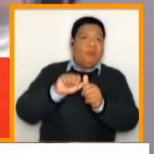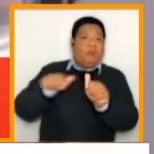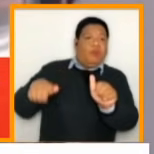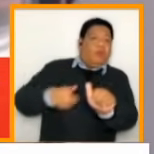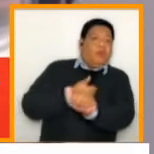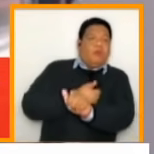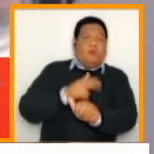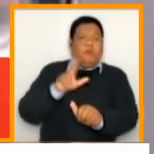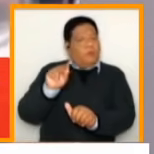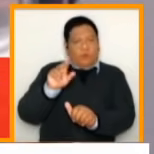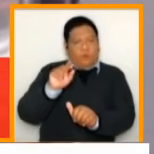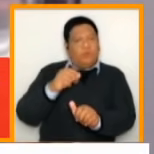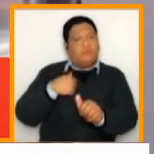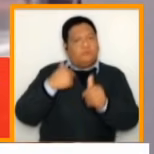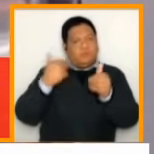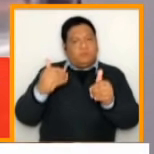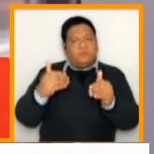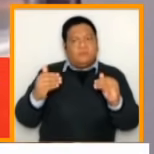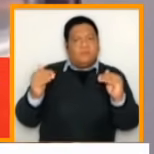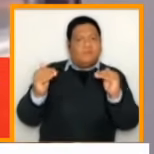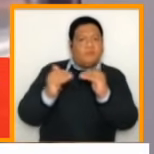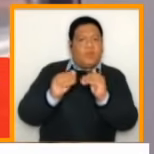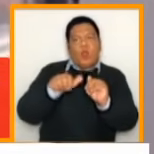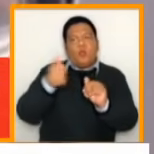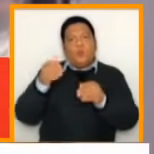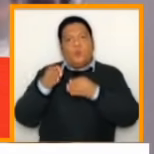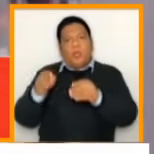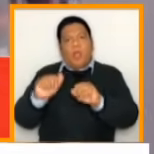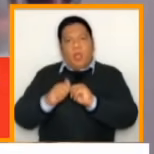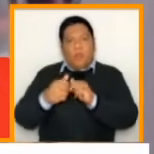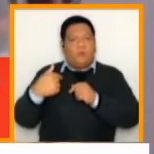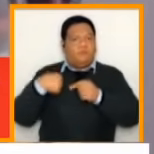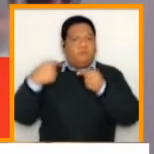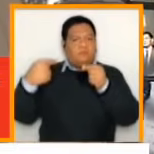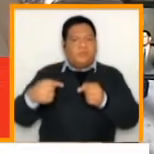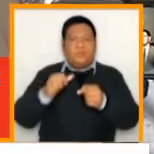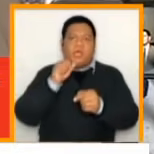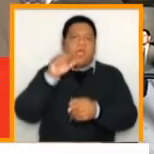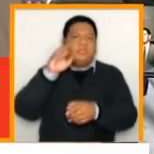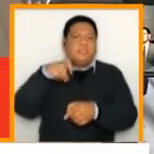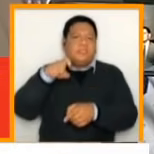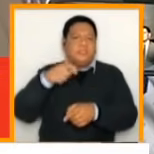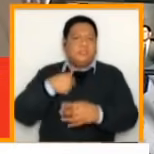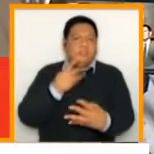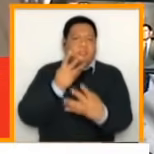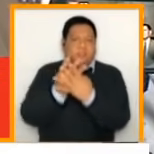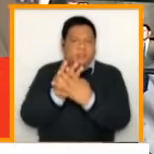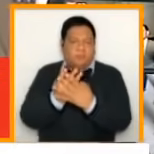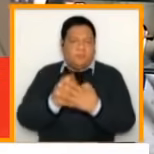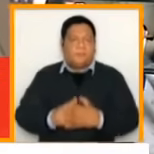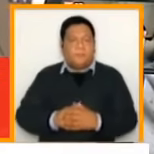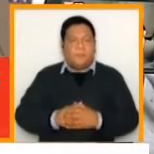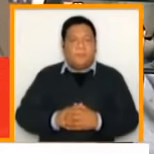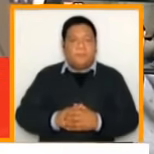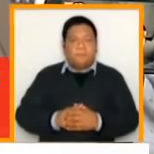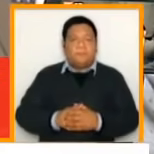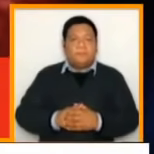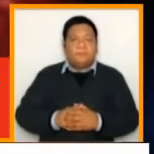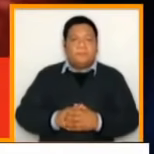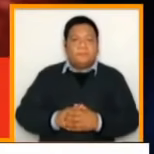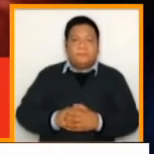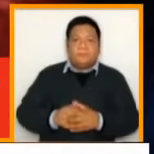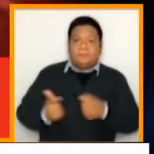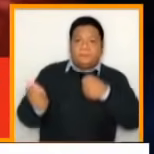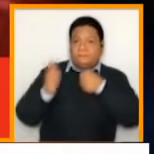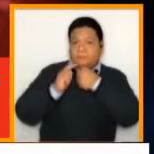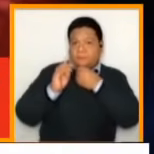it in another way. Na wala ako doon sa loob ng kulungan. Magkaiba ang partido ni Sotto at Lacson.